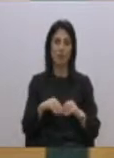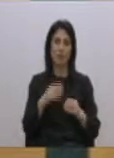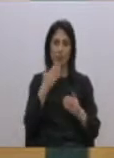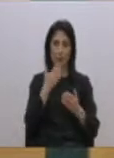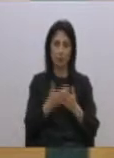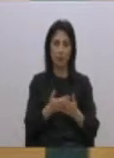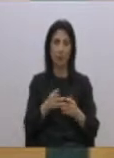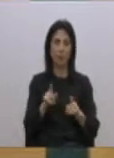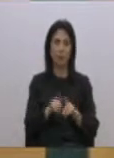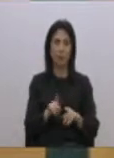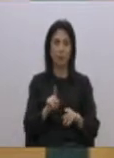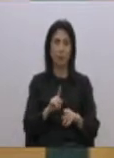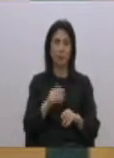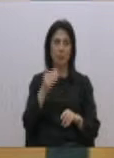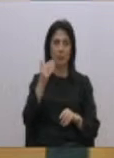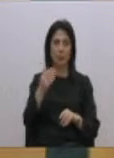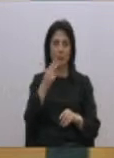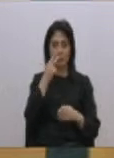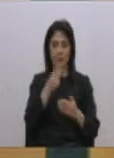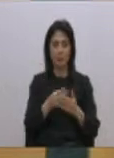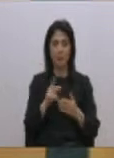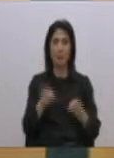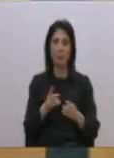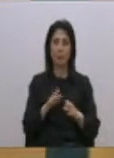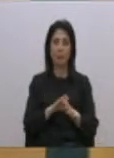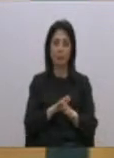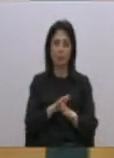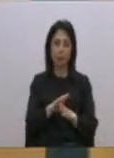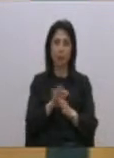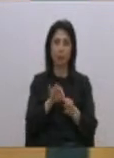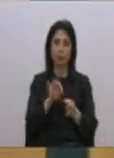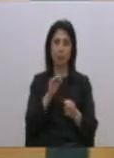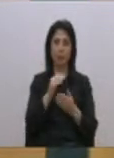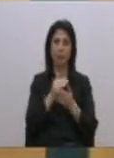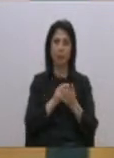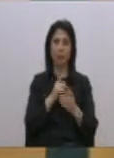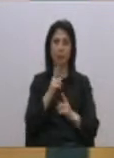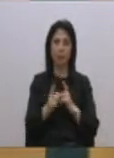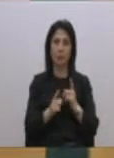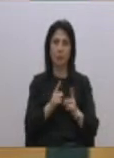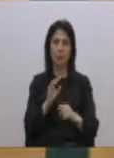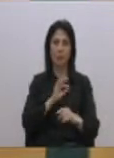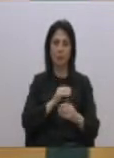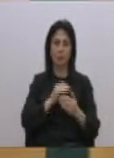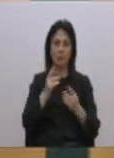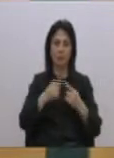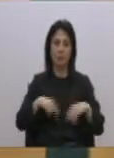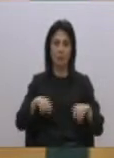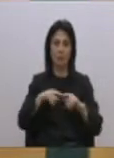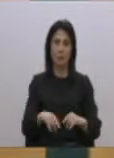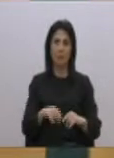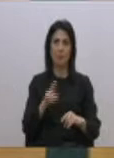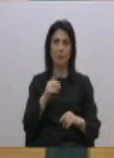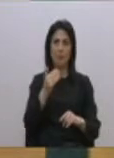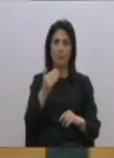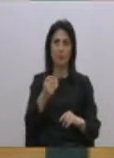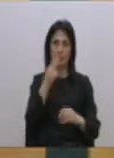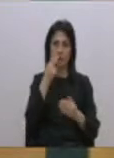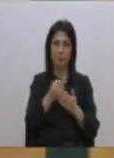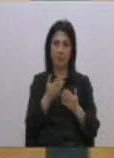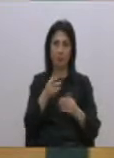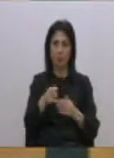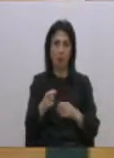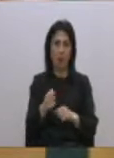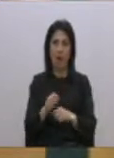მიგვითითებენ იმაზე, რომ მათ მიაჩნიათ, რომ საჭირო და სისტემური რეფორმა იურისდიქციის უმაღლეს საბჭოსი და მეჩნიათ, რომ თუ